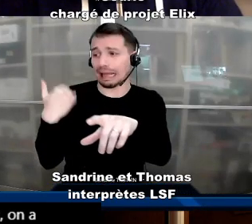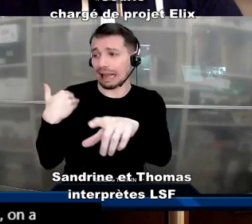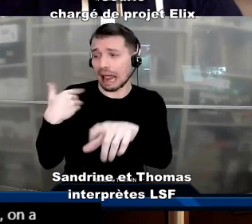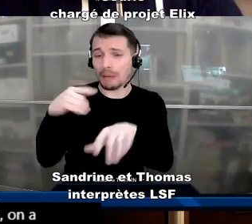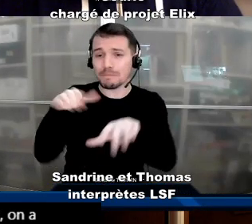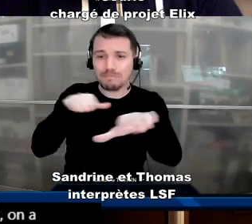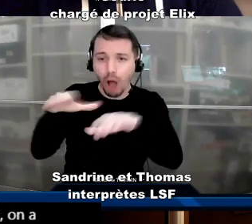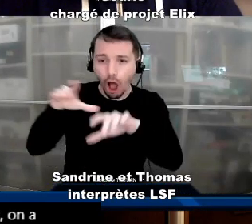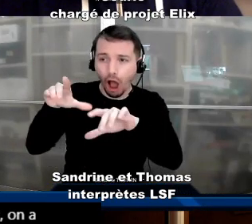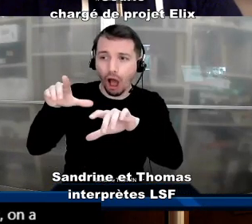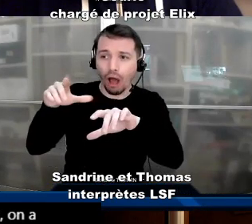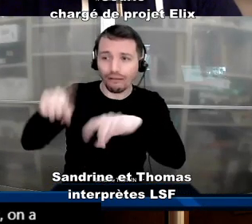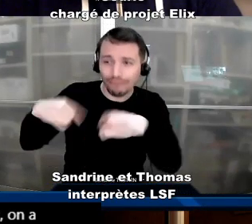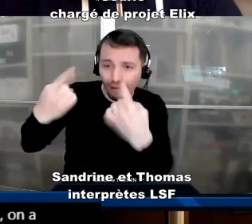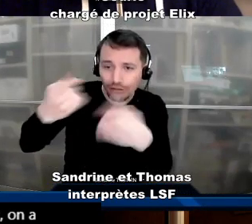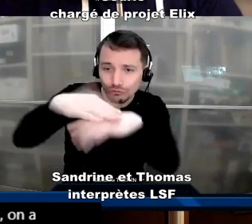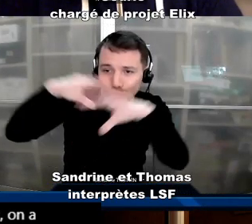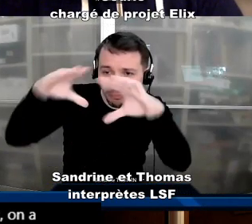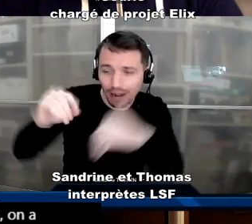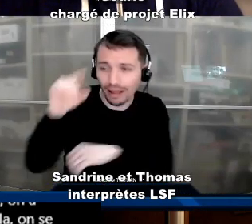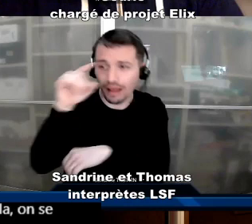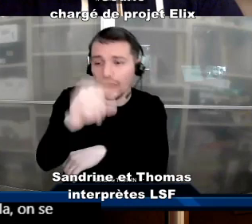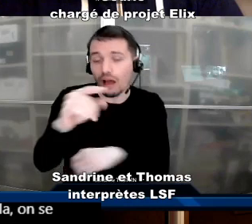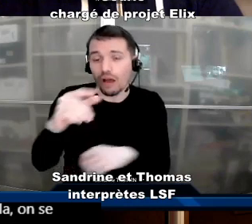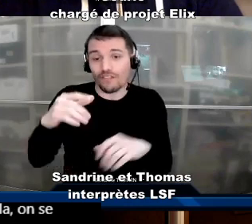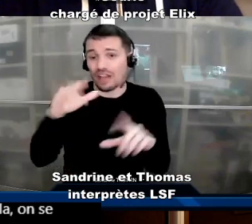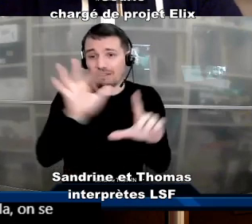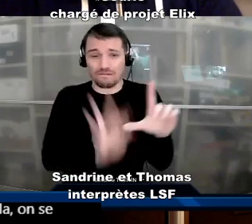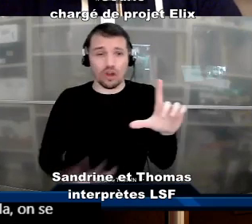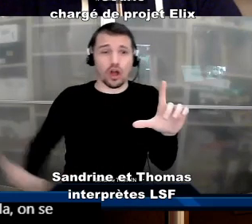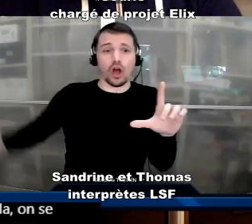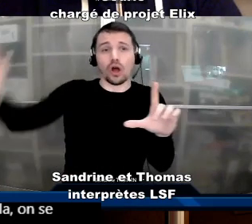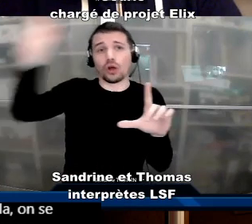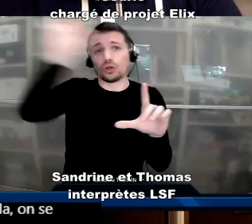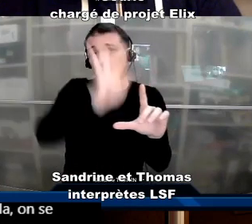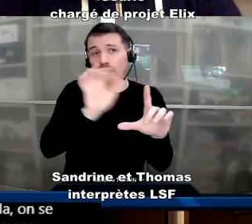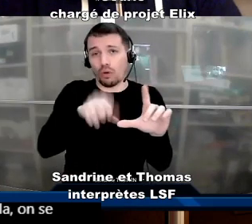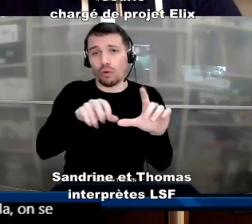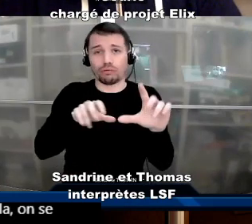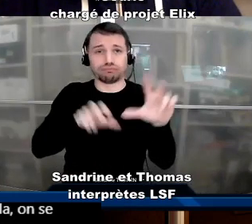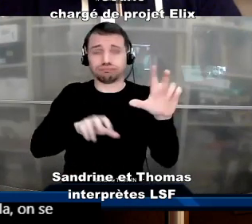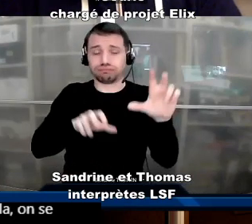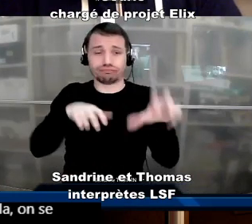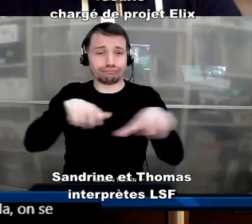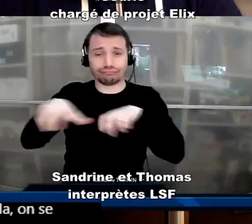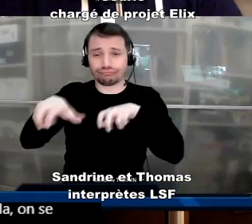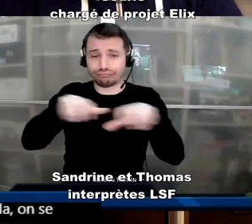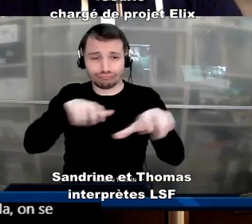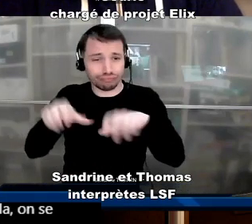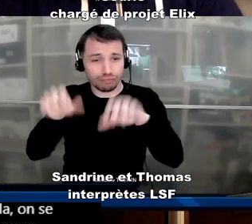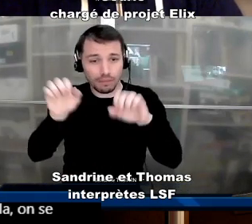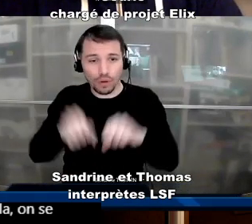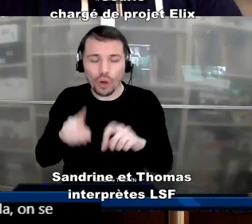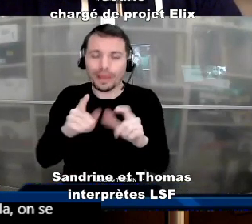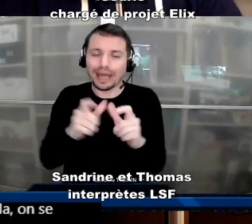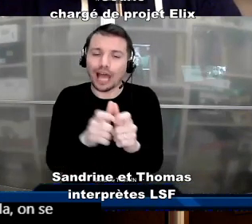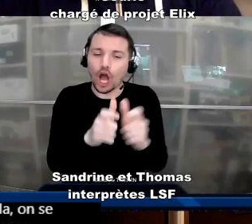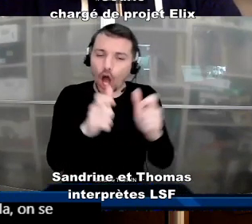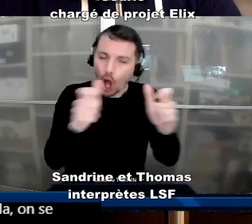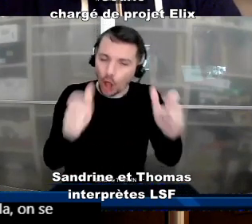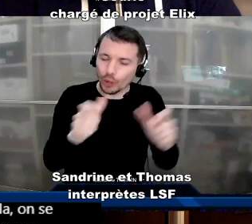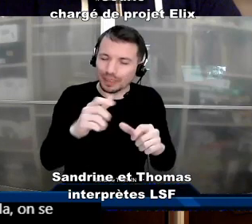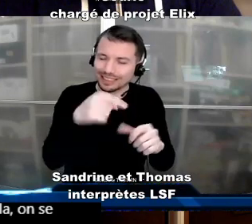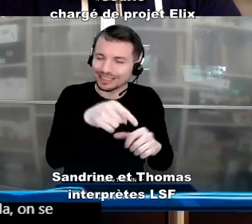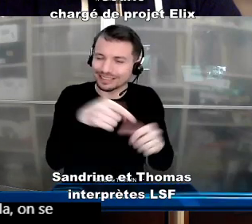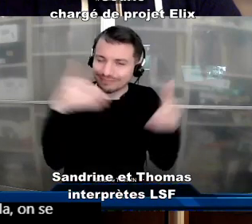on a aussi, toutes nos actions, on a plutôt un rayonnement national. Après, c'est pour des collectivités, des entreprises. Pour les